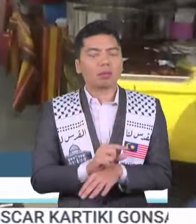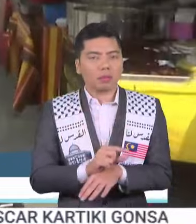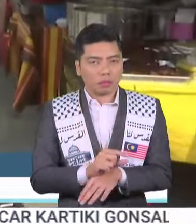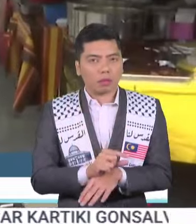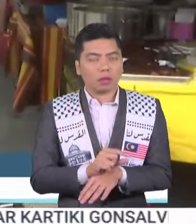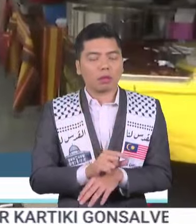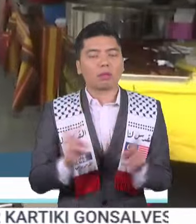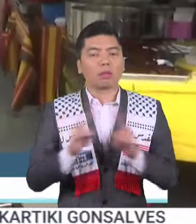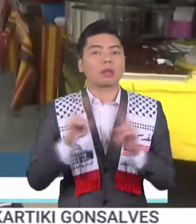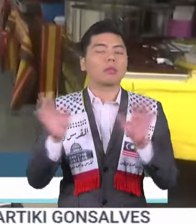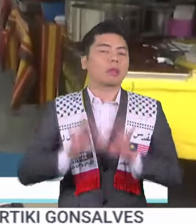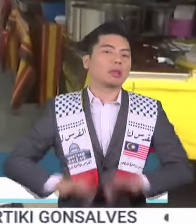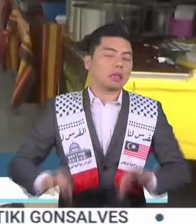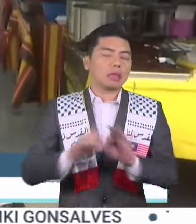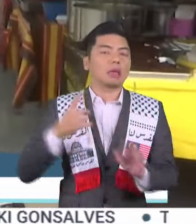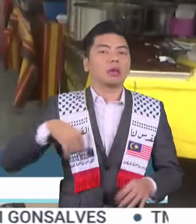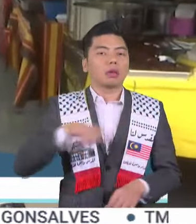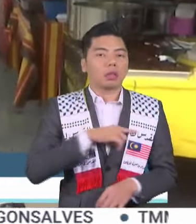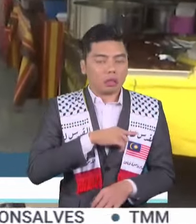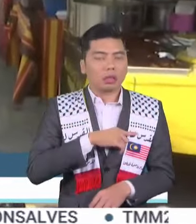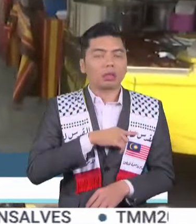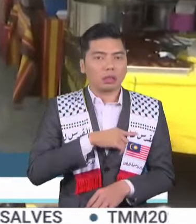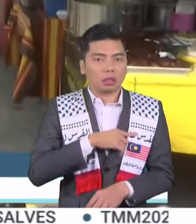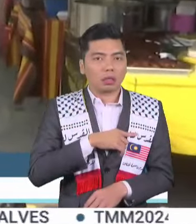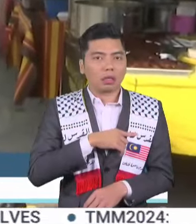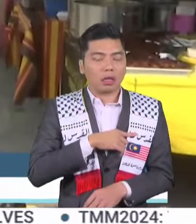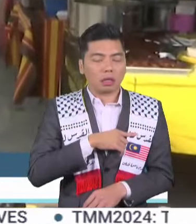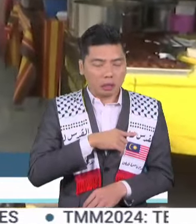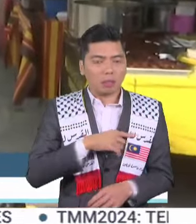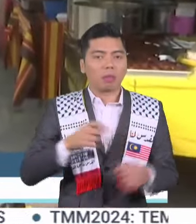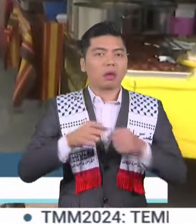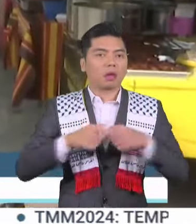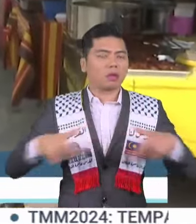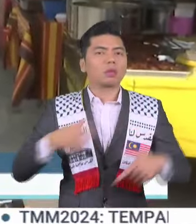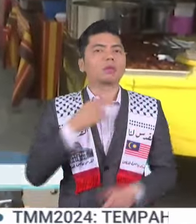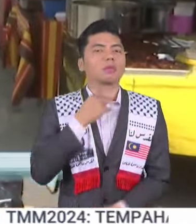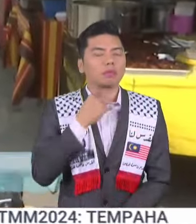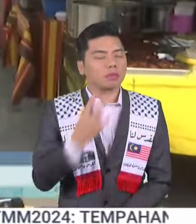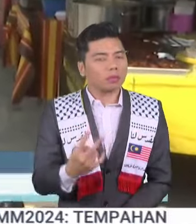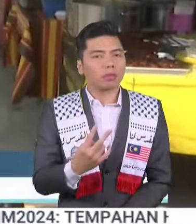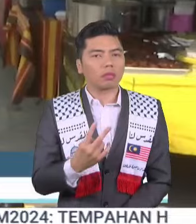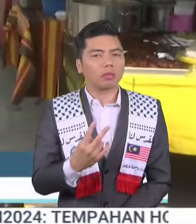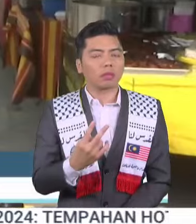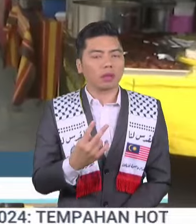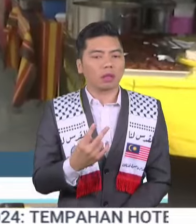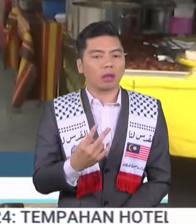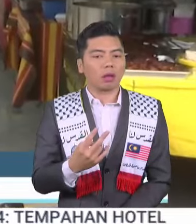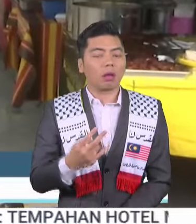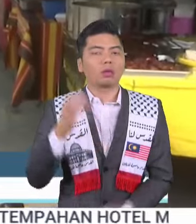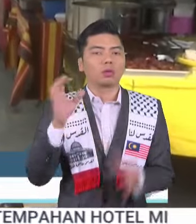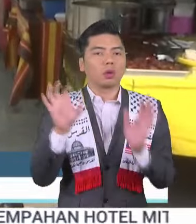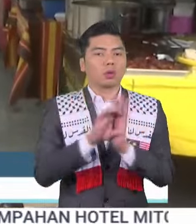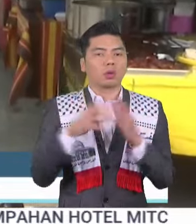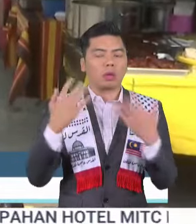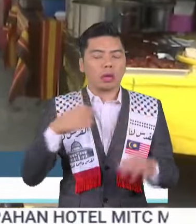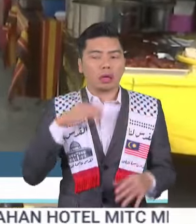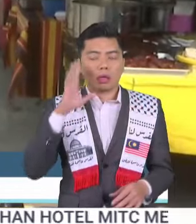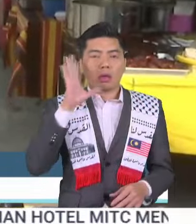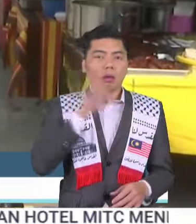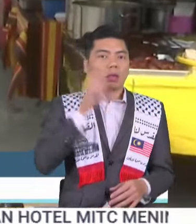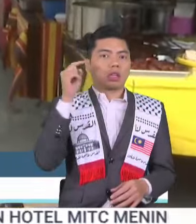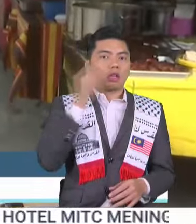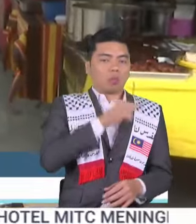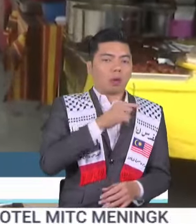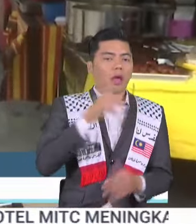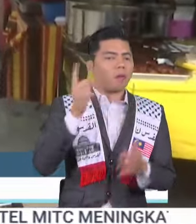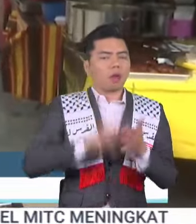penting bagi pengguna ialah kita mesti melaksanakan hak berani bersuara. Jadi apabila kalau kita tertipu dengan apa